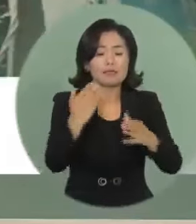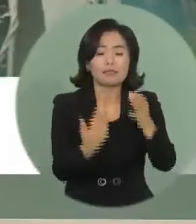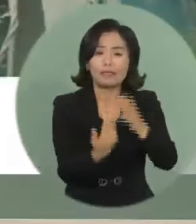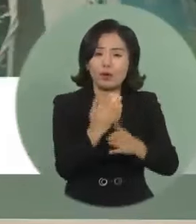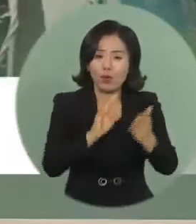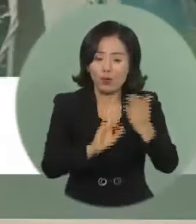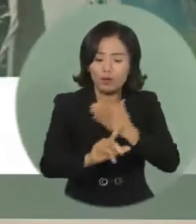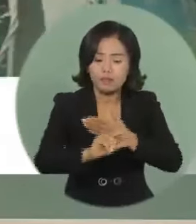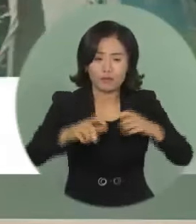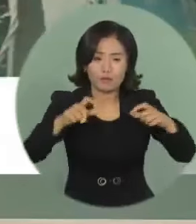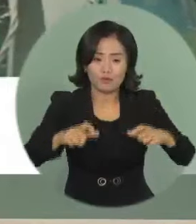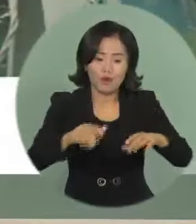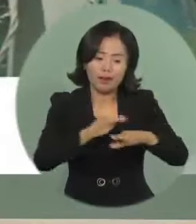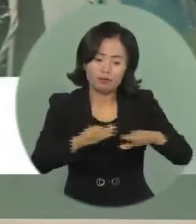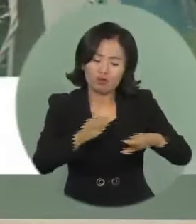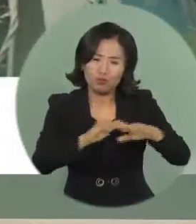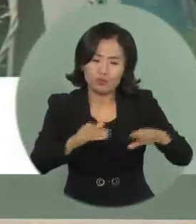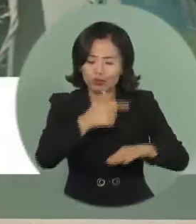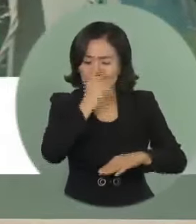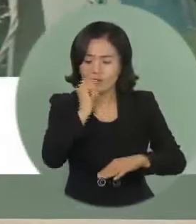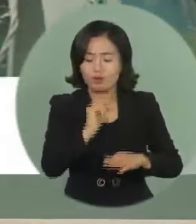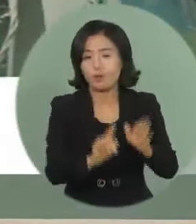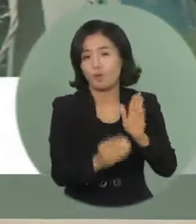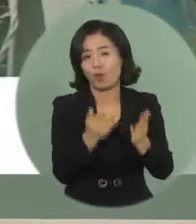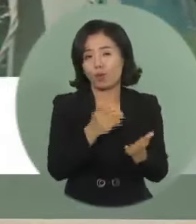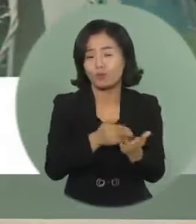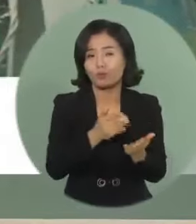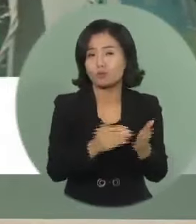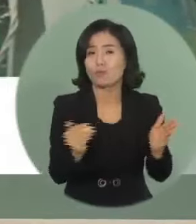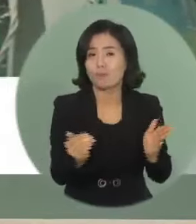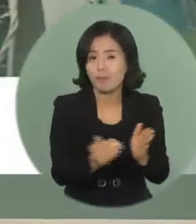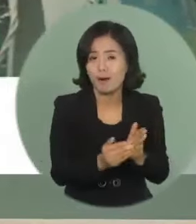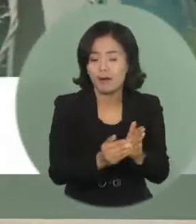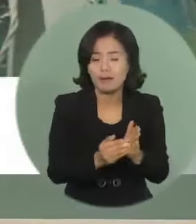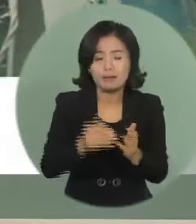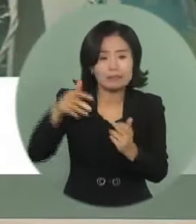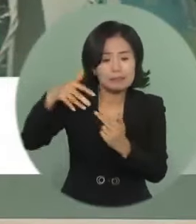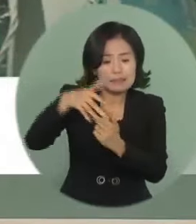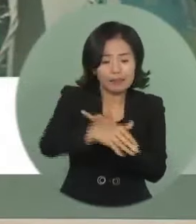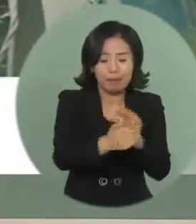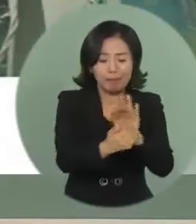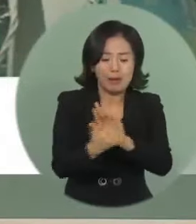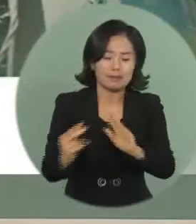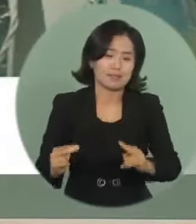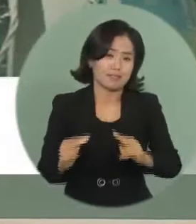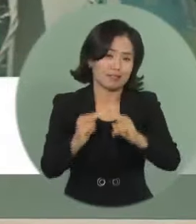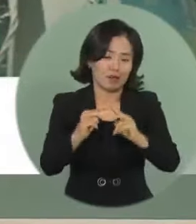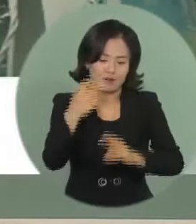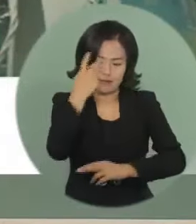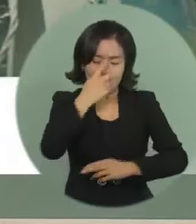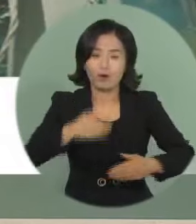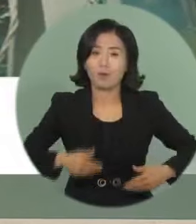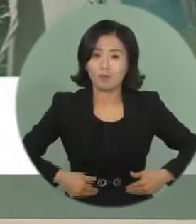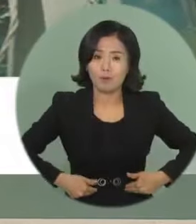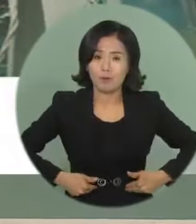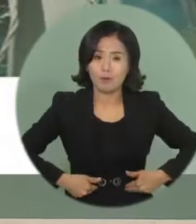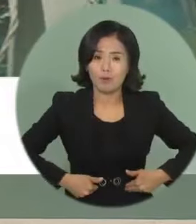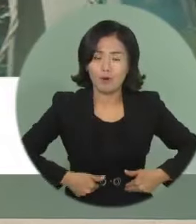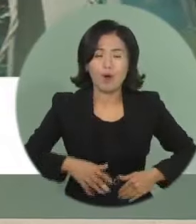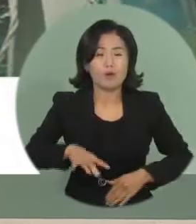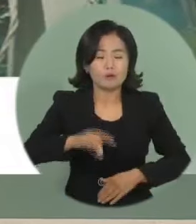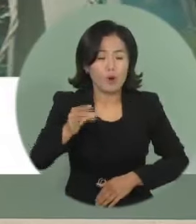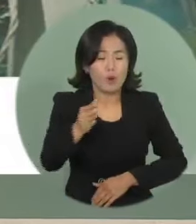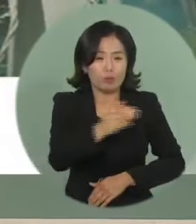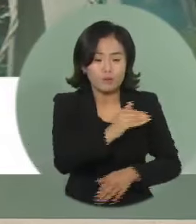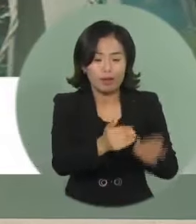자치구의 현장 대응이 미흡했다고 보도했는데요 산사태 방지 시설도 짚어볼 부분이 있습니다 애초에 예방 효과가